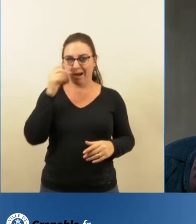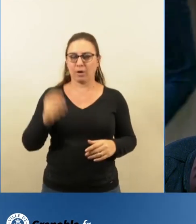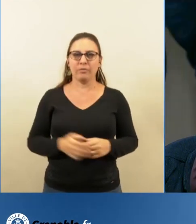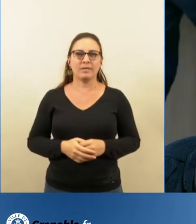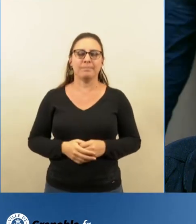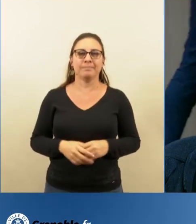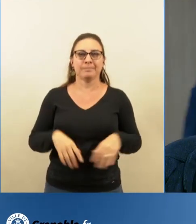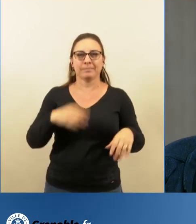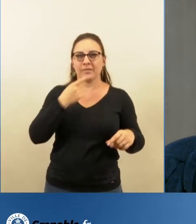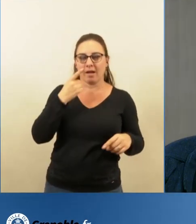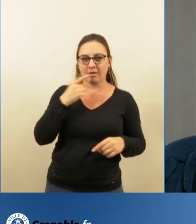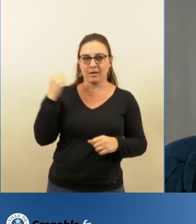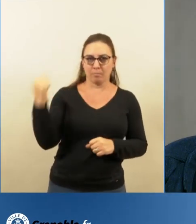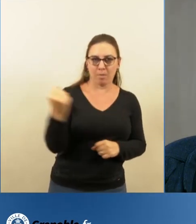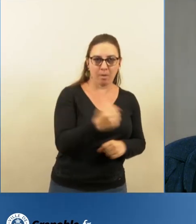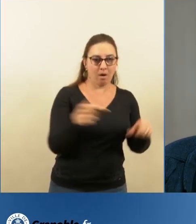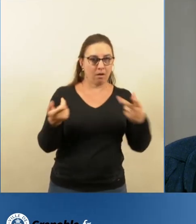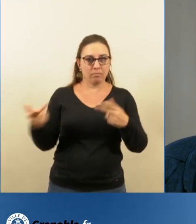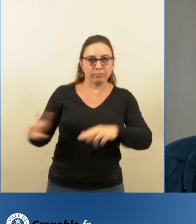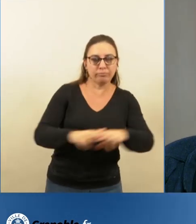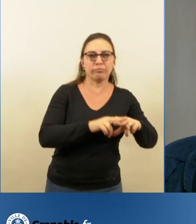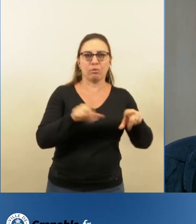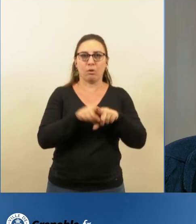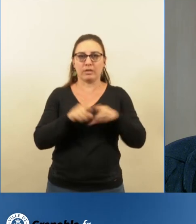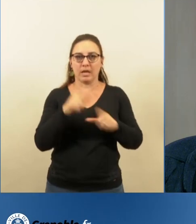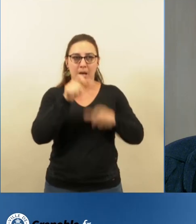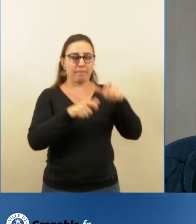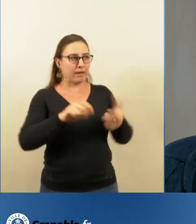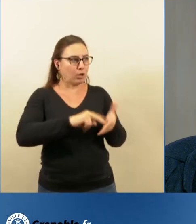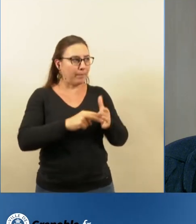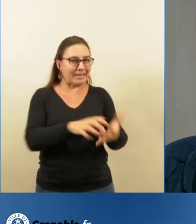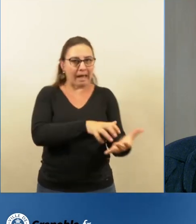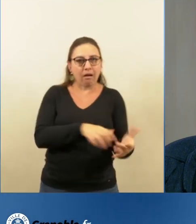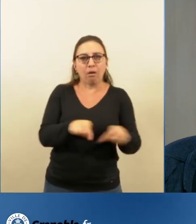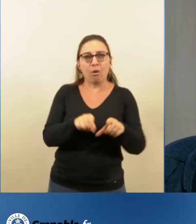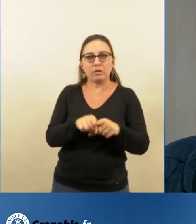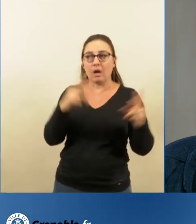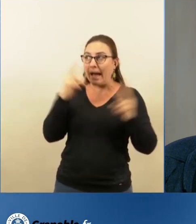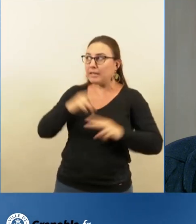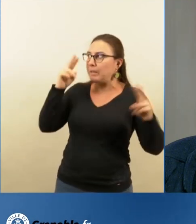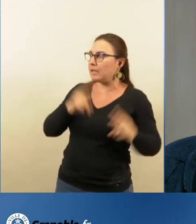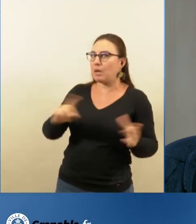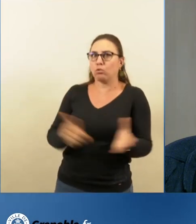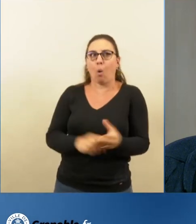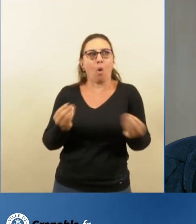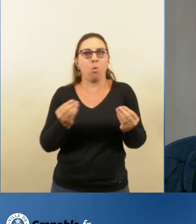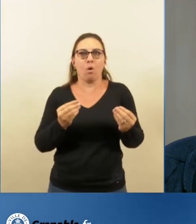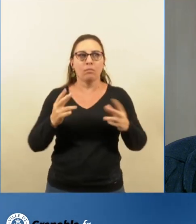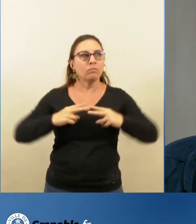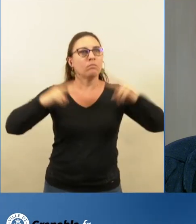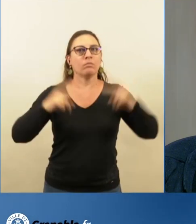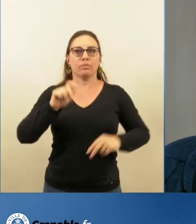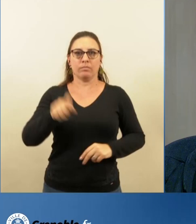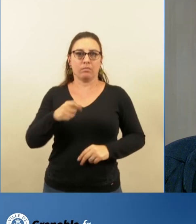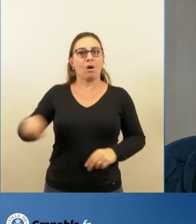pollution de l'air tue elle gâche la vie d'abord des plus précaires et elle entrave un droit fondamental celui de respirer mais le pire dans cette affaire c'est que les